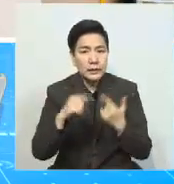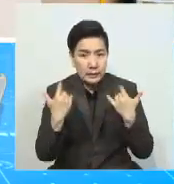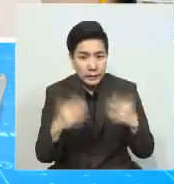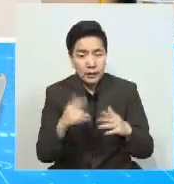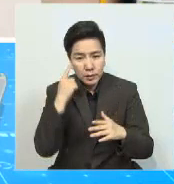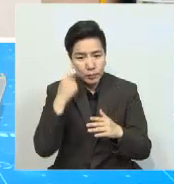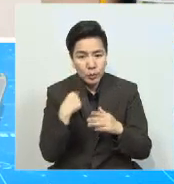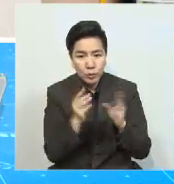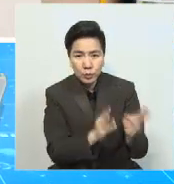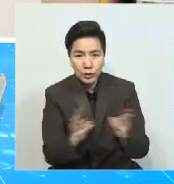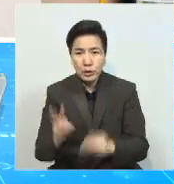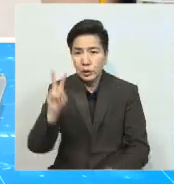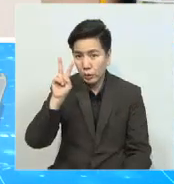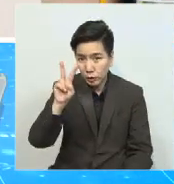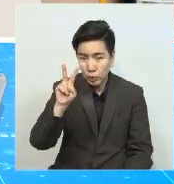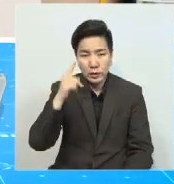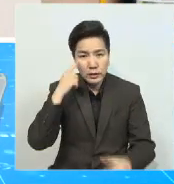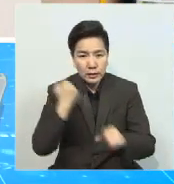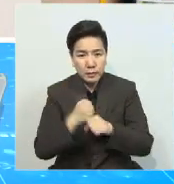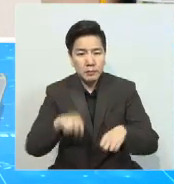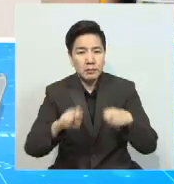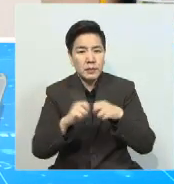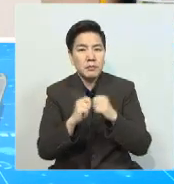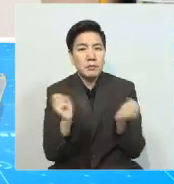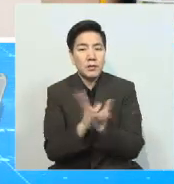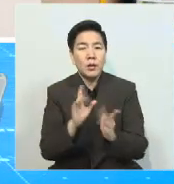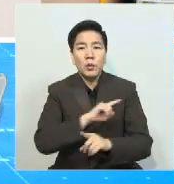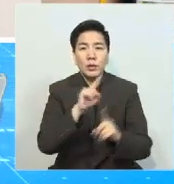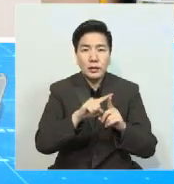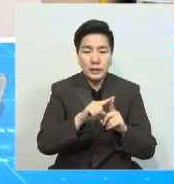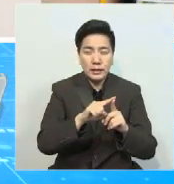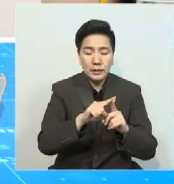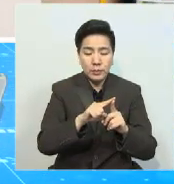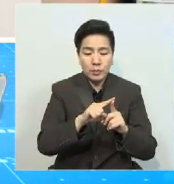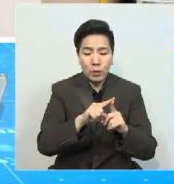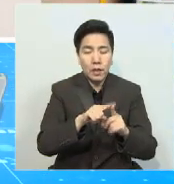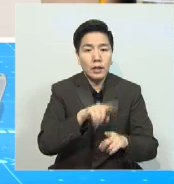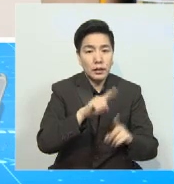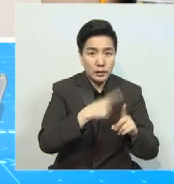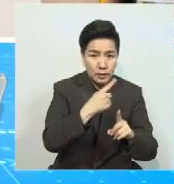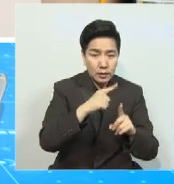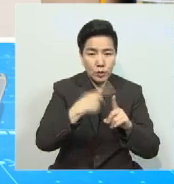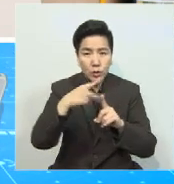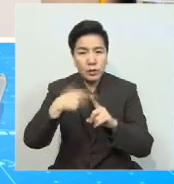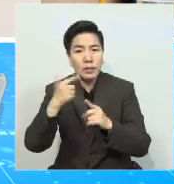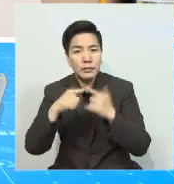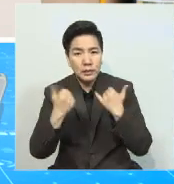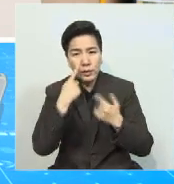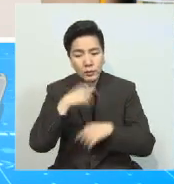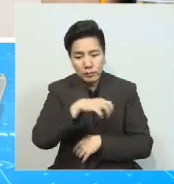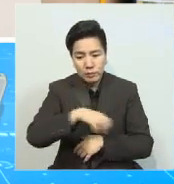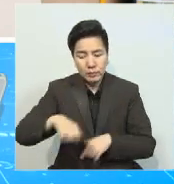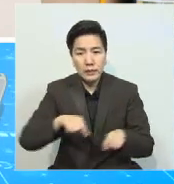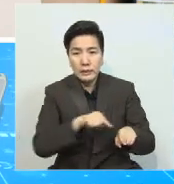ล้วก็ออกแนวทางแล้วระหว่างดําเนินการระหว่างเกิดเหตุการณ์ที่คือธันวามกราคมกุมภาพันธ์เนี่ยเราก็มีแผนต่างๆคือแต่ละหน่วยก็ทํา